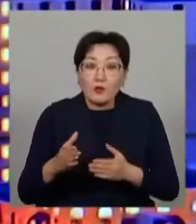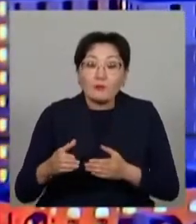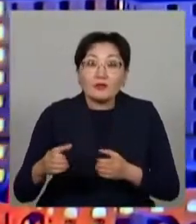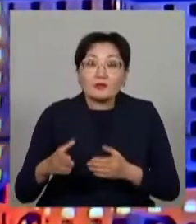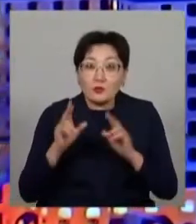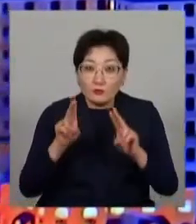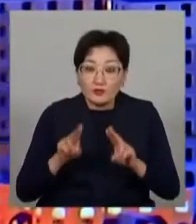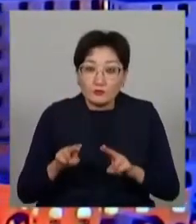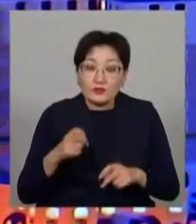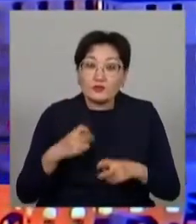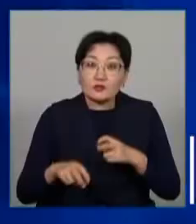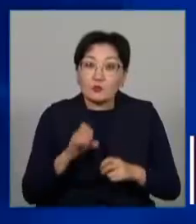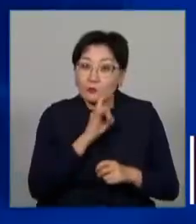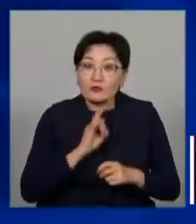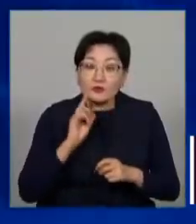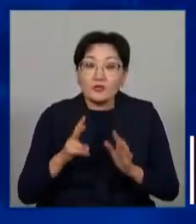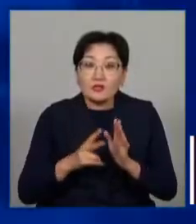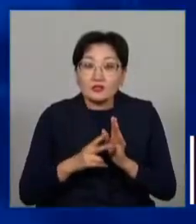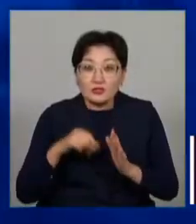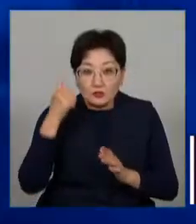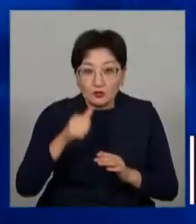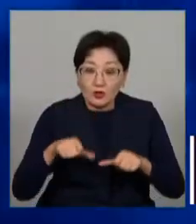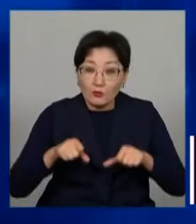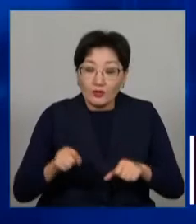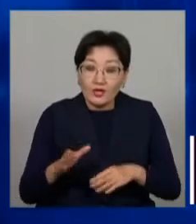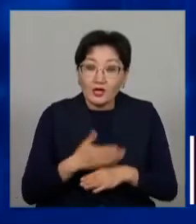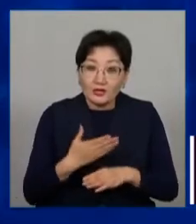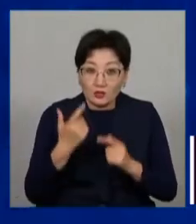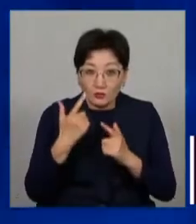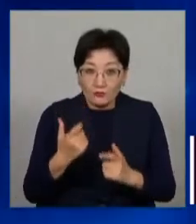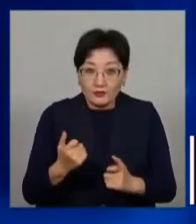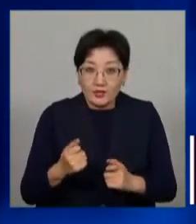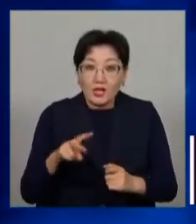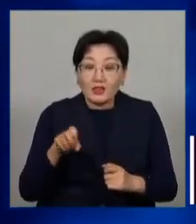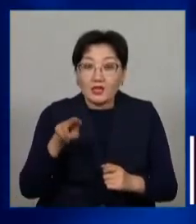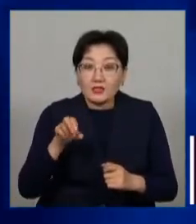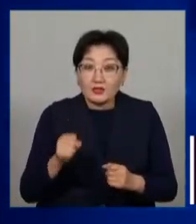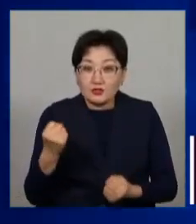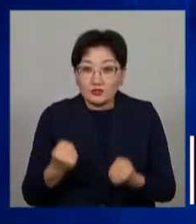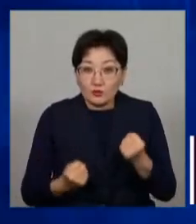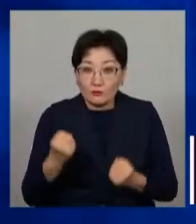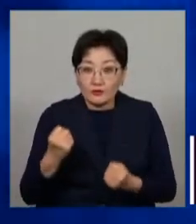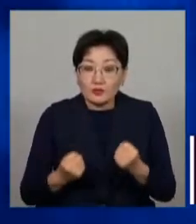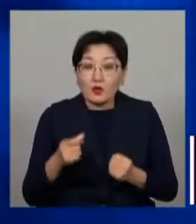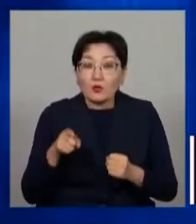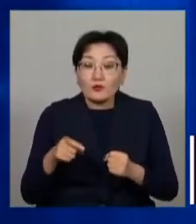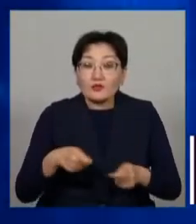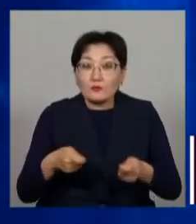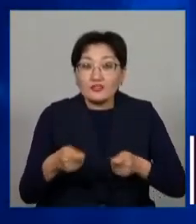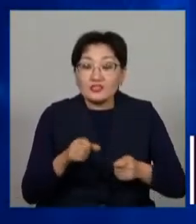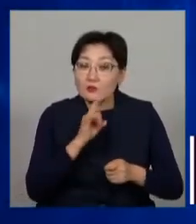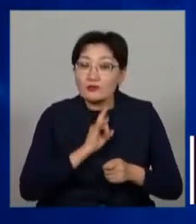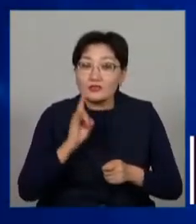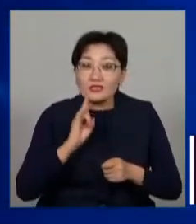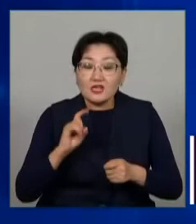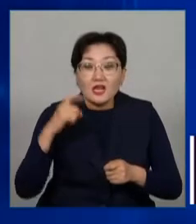бұзған азаматшаның 7 жылға көлік жүргізу құқығынан айырылғанын мәлімдеді. Лада Веста көлігінің жүрісінен ақ, оны тізгіндеген